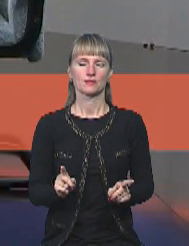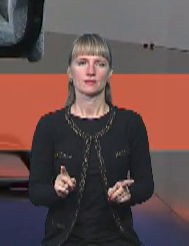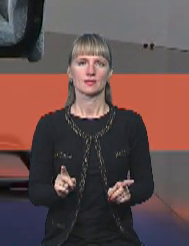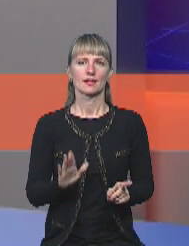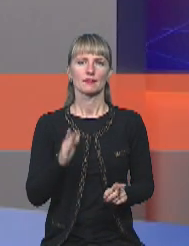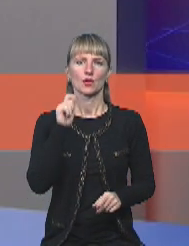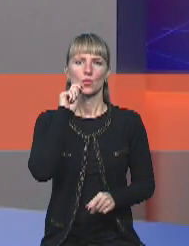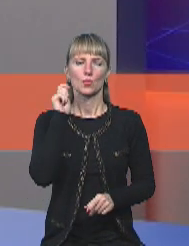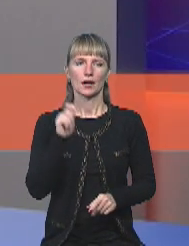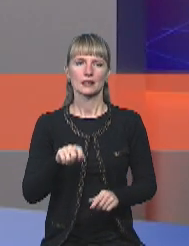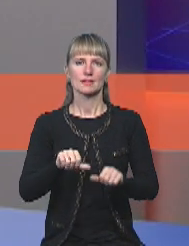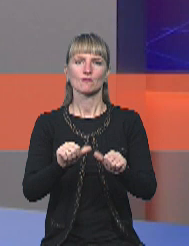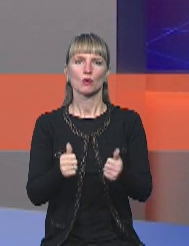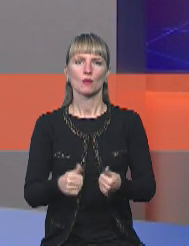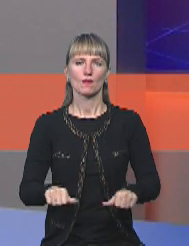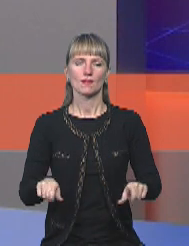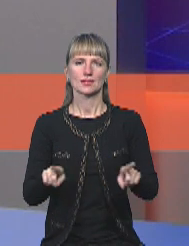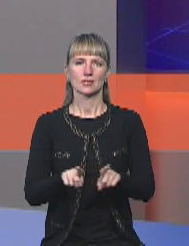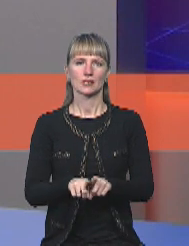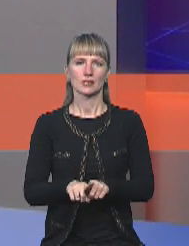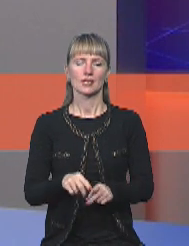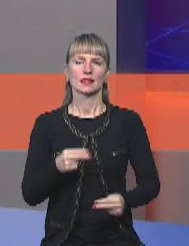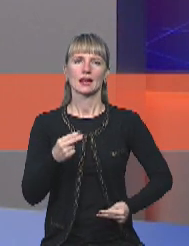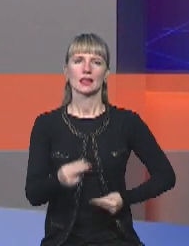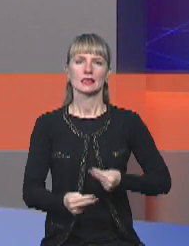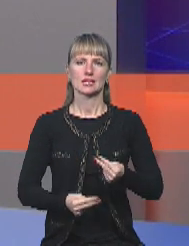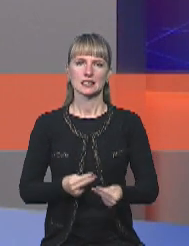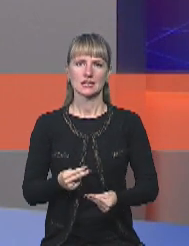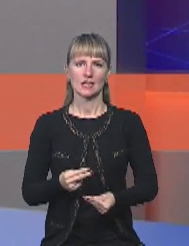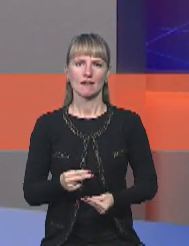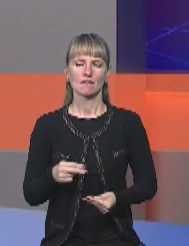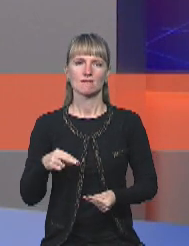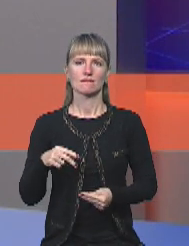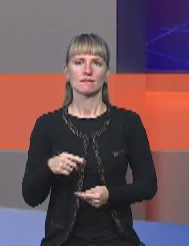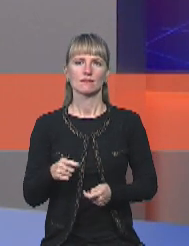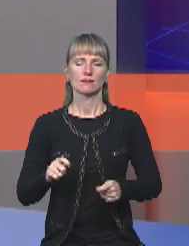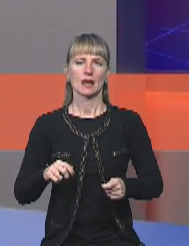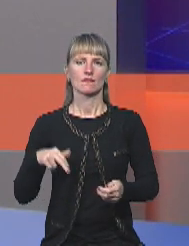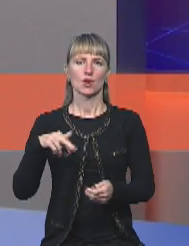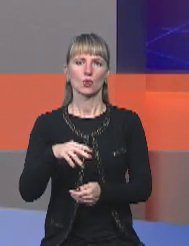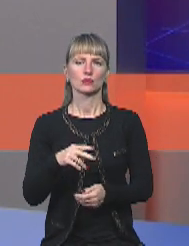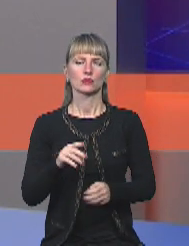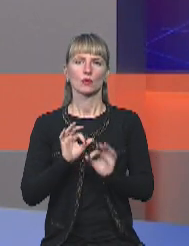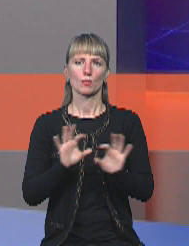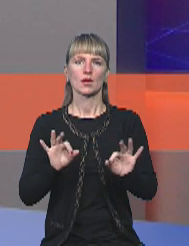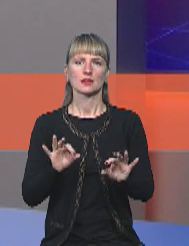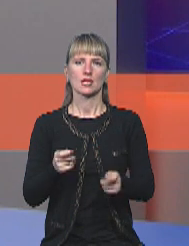в Україні сформувався ця традиція виходити і доносити до влади свою позицію,